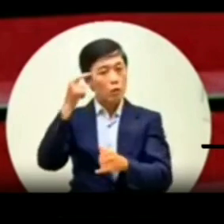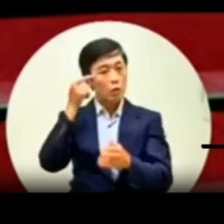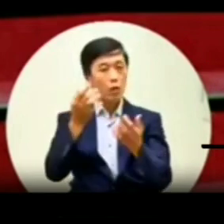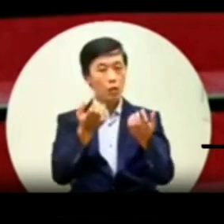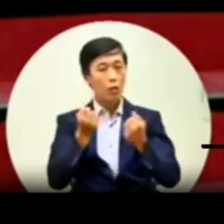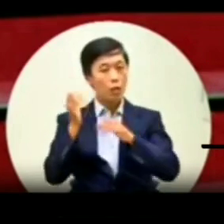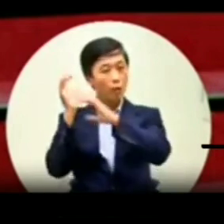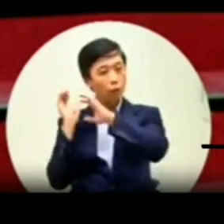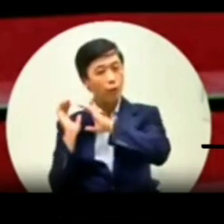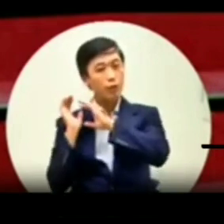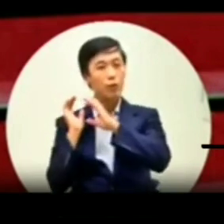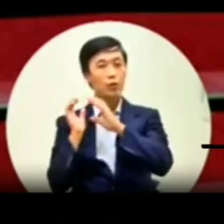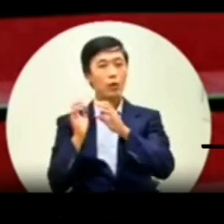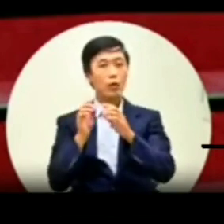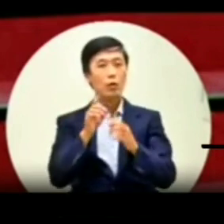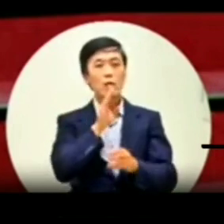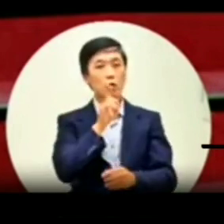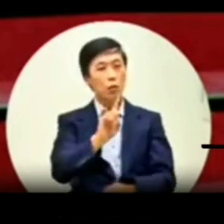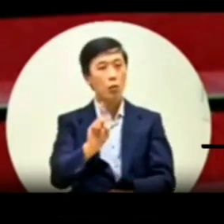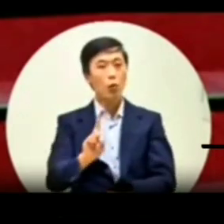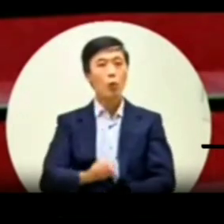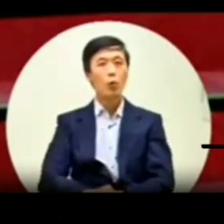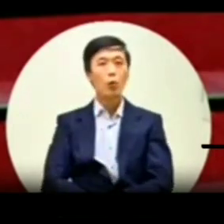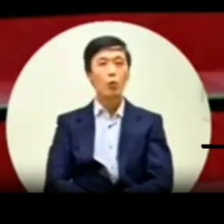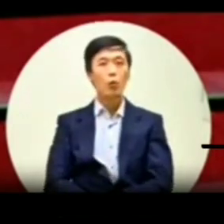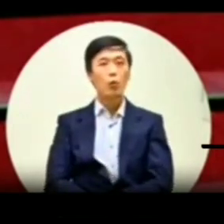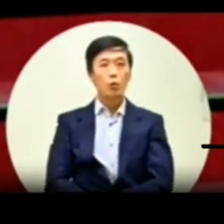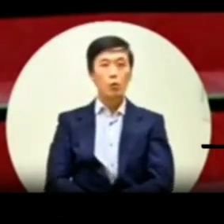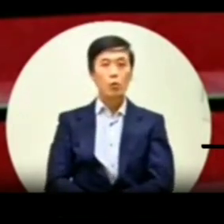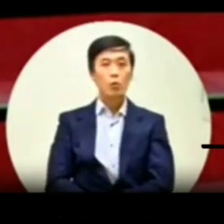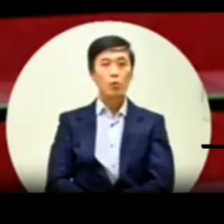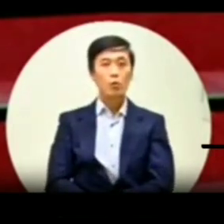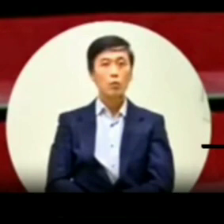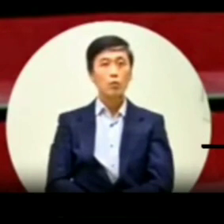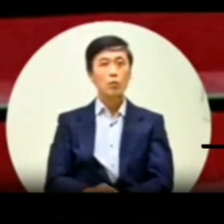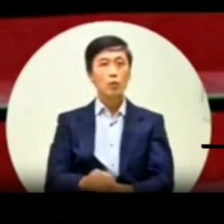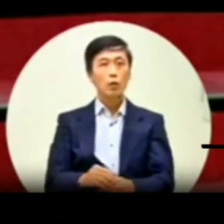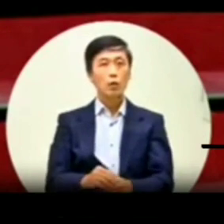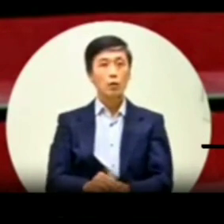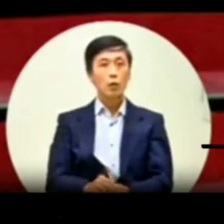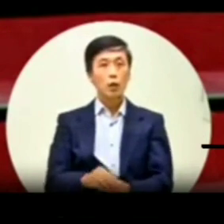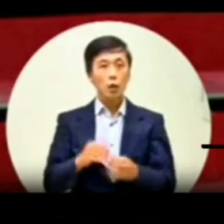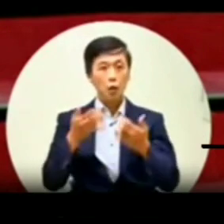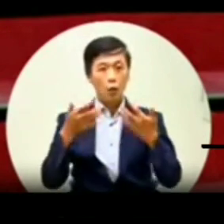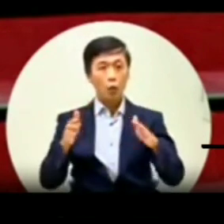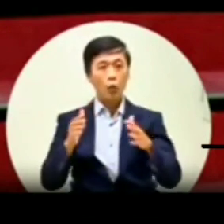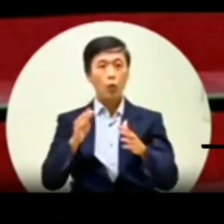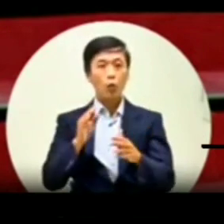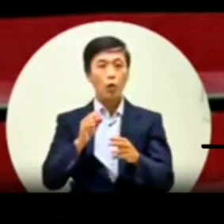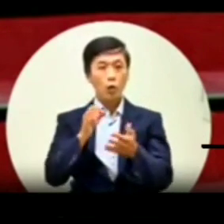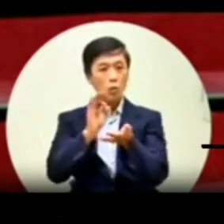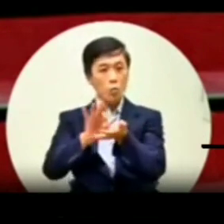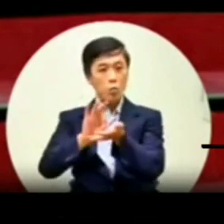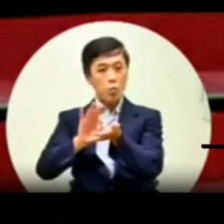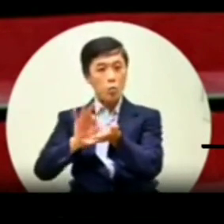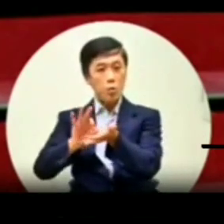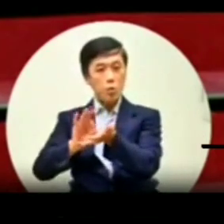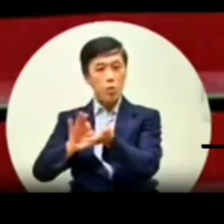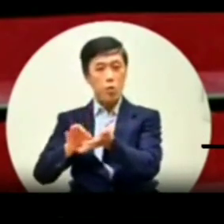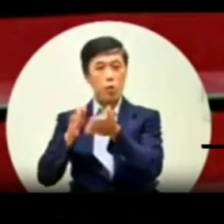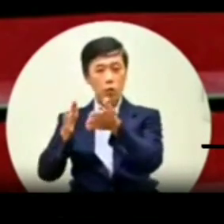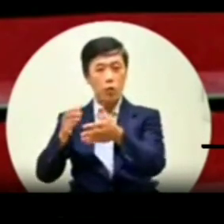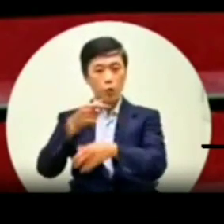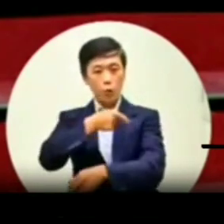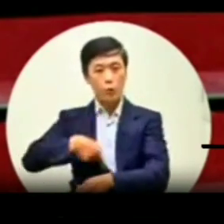承担的东西到底是什么？到底是什么？除了很多的这个费用用在这一些选